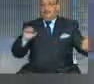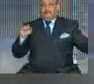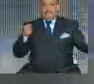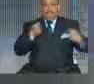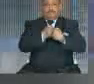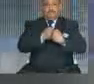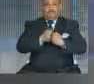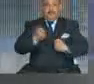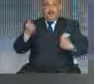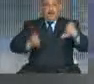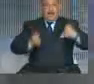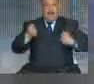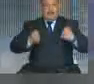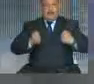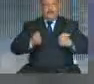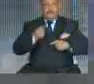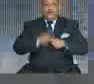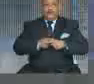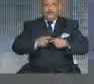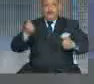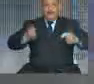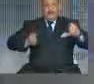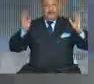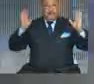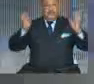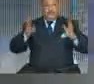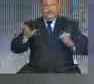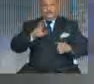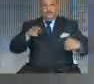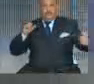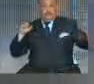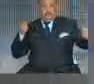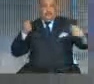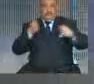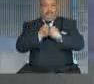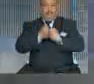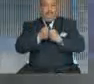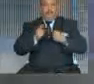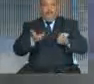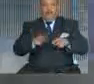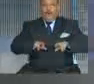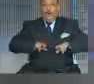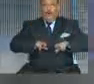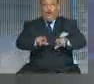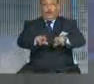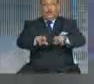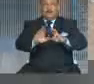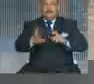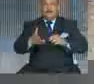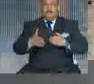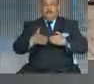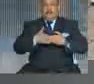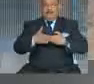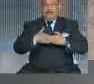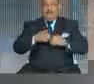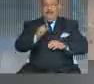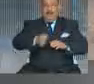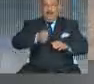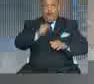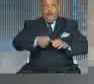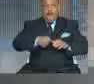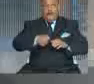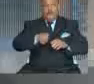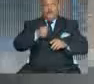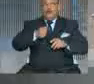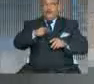والقيروان، وتحديدا على مستوى منطقة جمال، تسبب في مقتل شيخ في العقد السابع من عمره. وأكد شهود